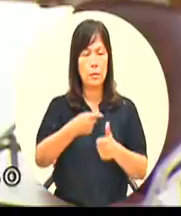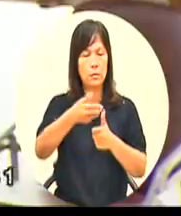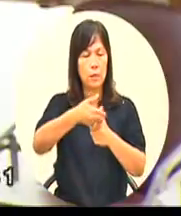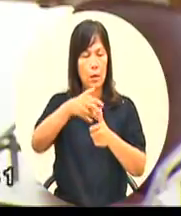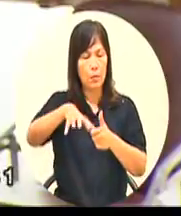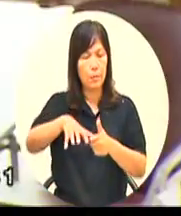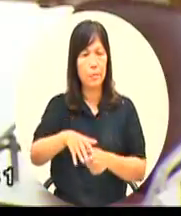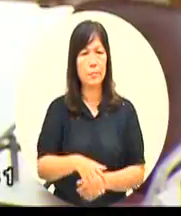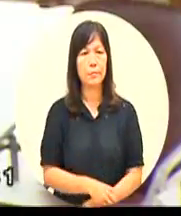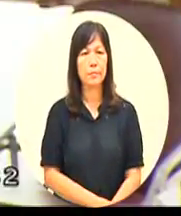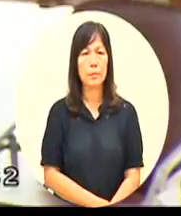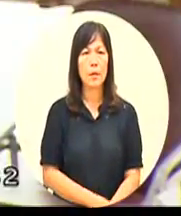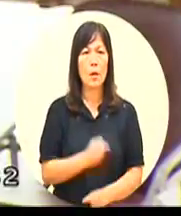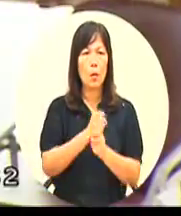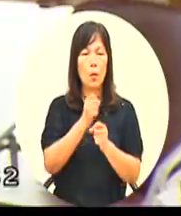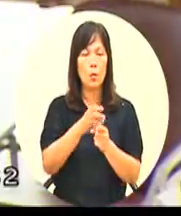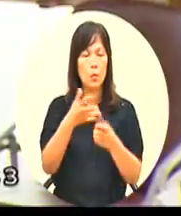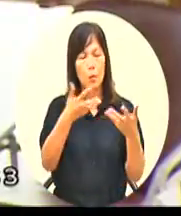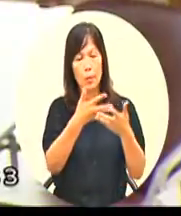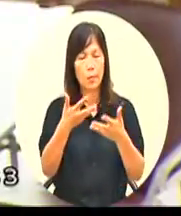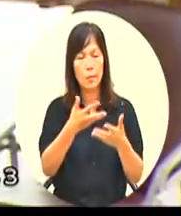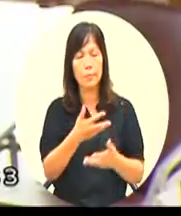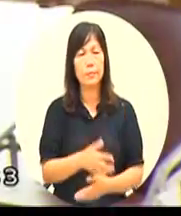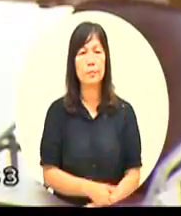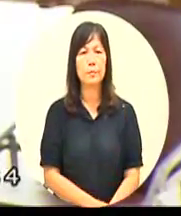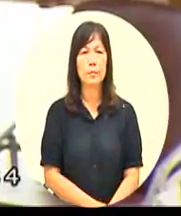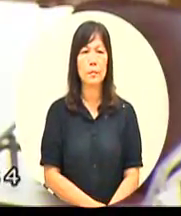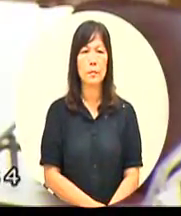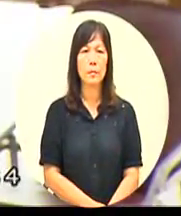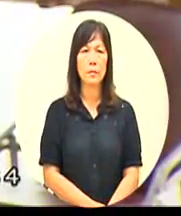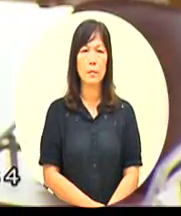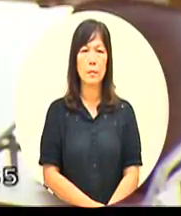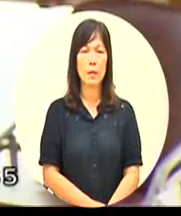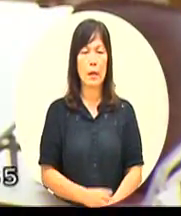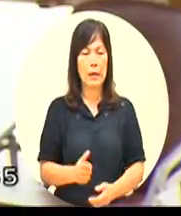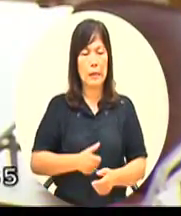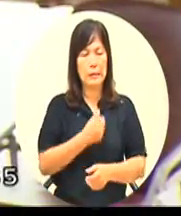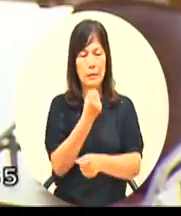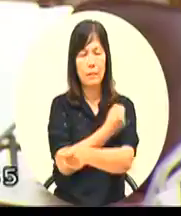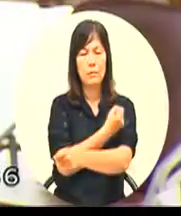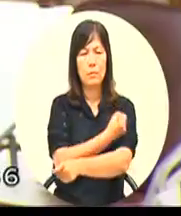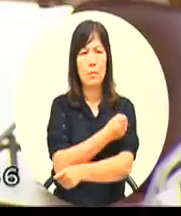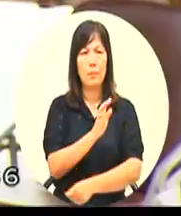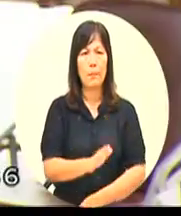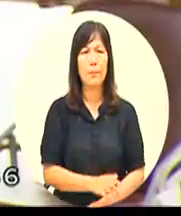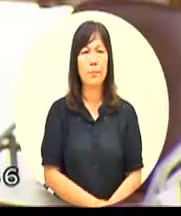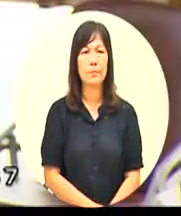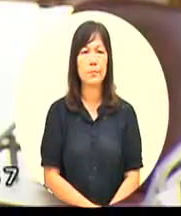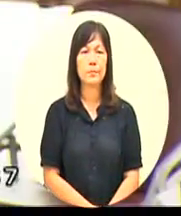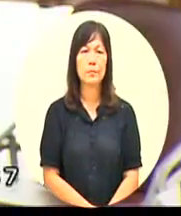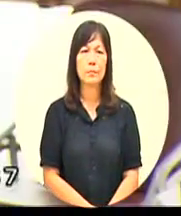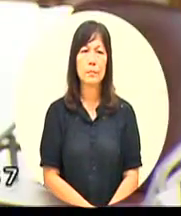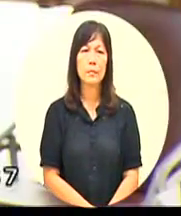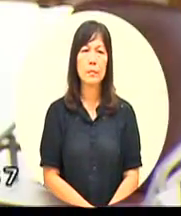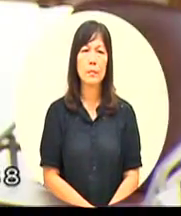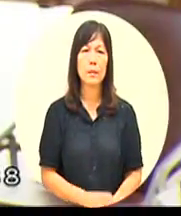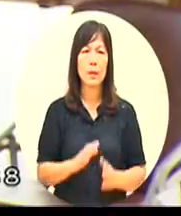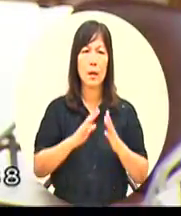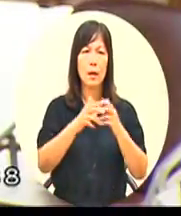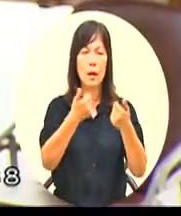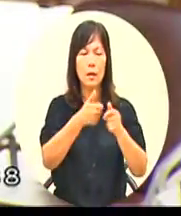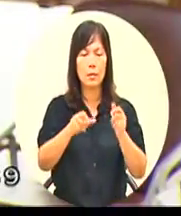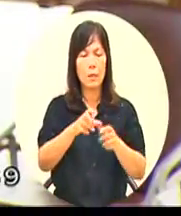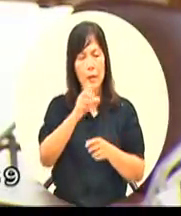门的业务质询，哦，真的辛苦了哦。好，我们议会的好同